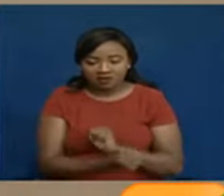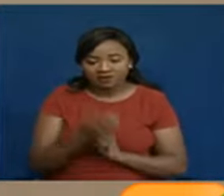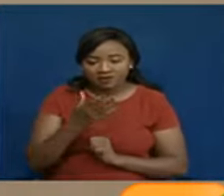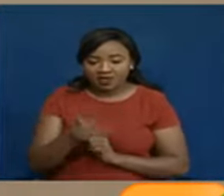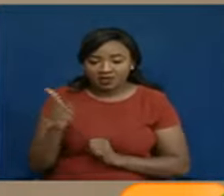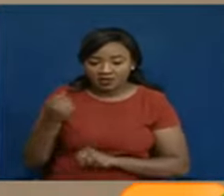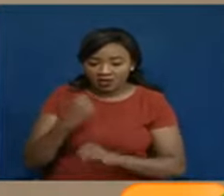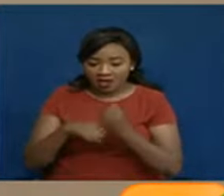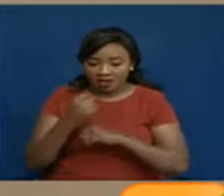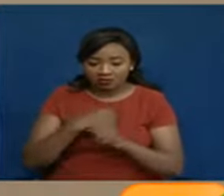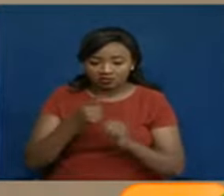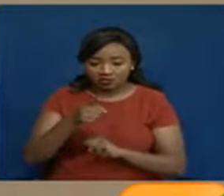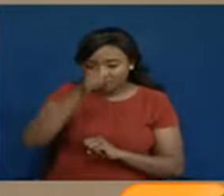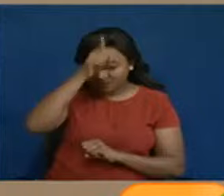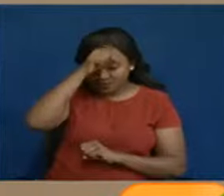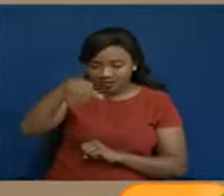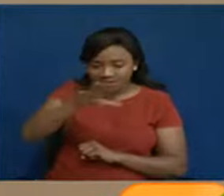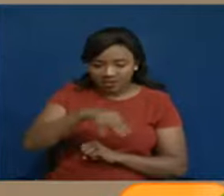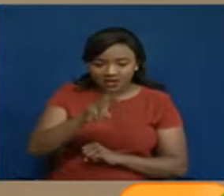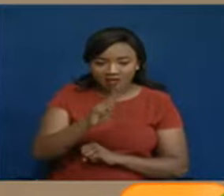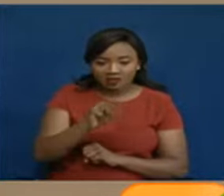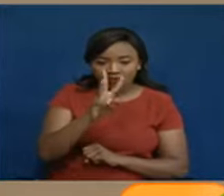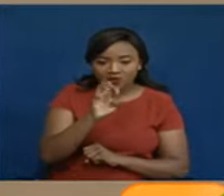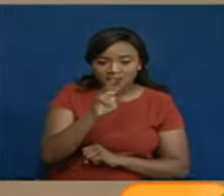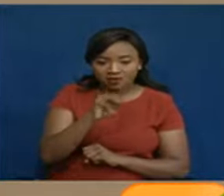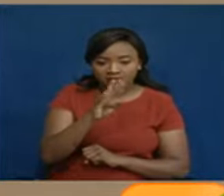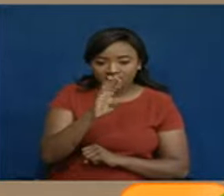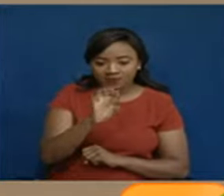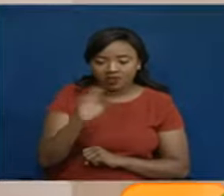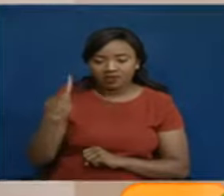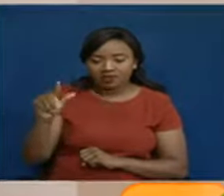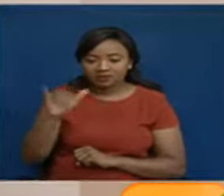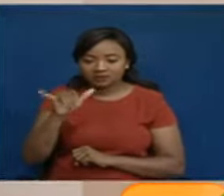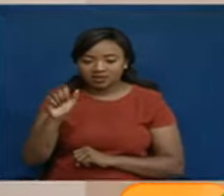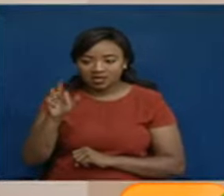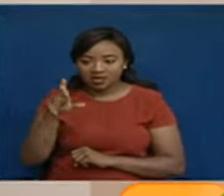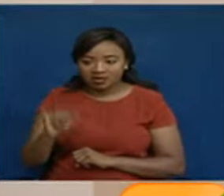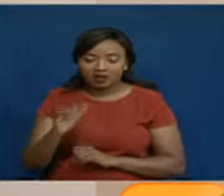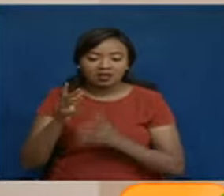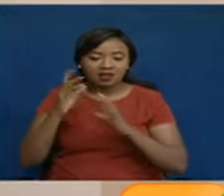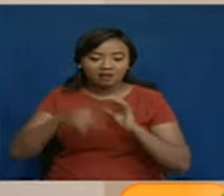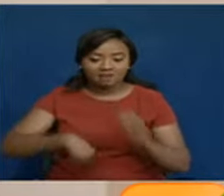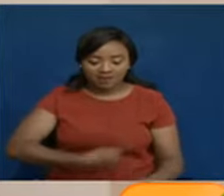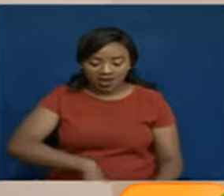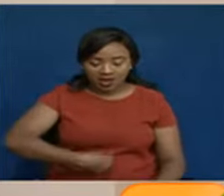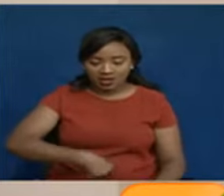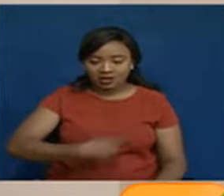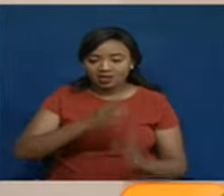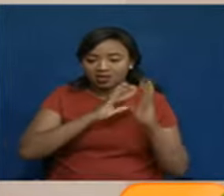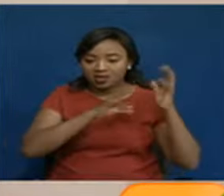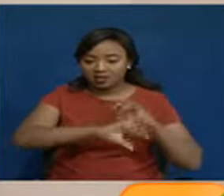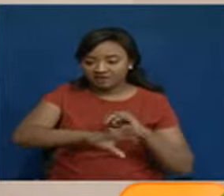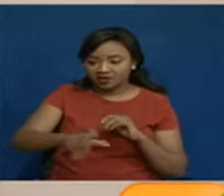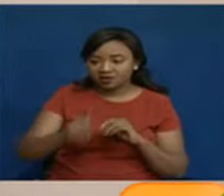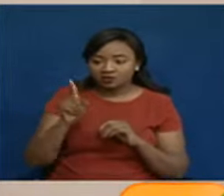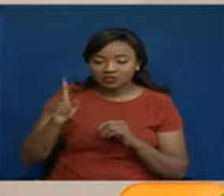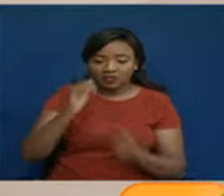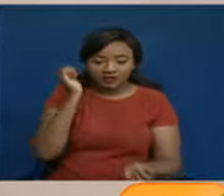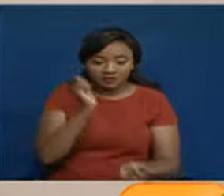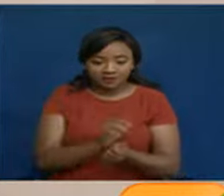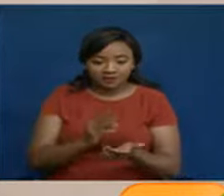huo katika kijiji cha Mwembe Tayari, eneo la Kisumu Ndogo huko Malindi, kaunti ya Kilifi. Mshukiwa ameamrishwa kulipa faini ya